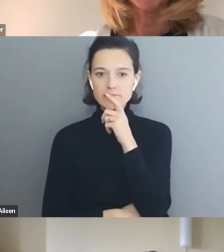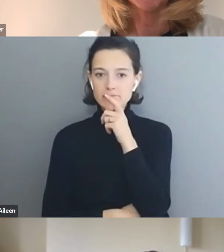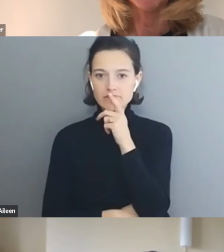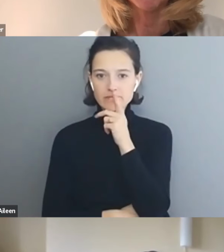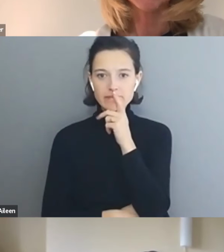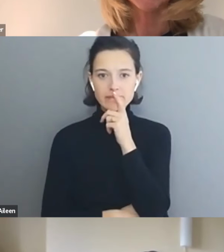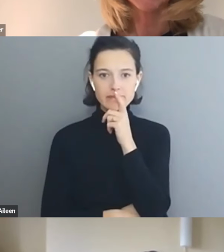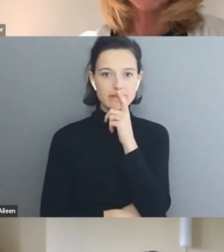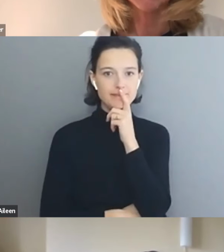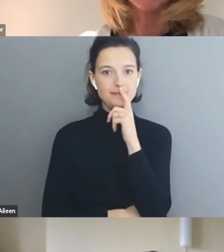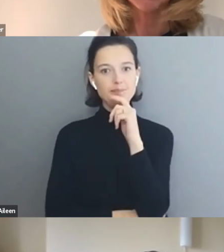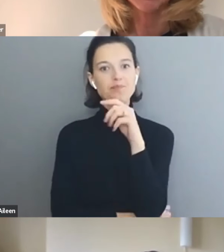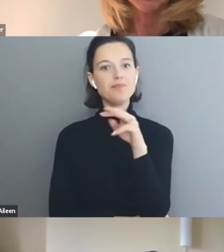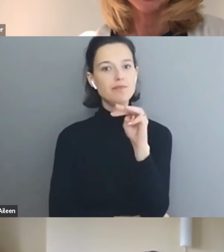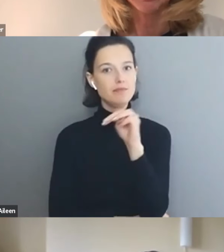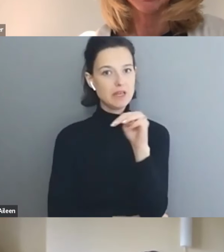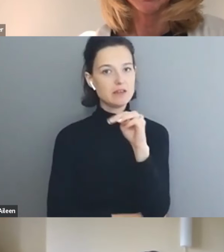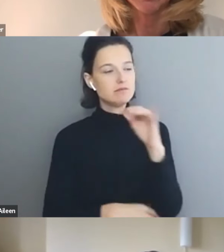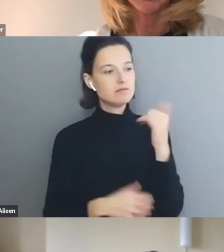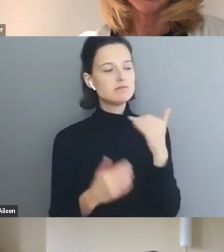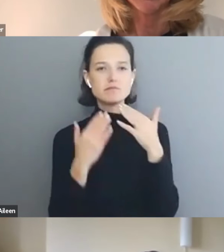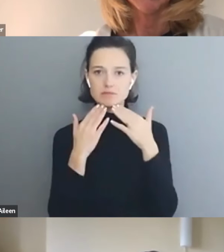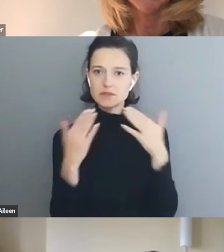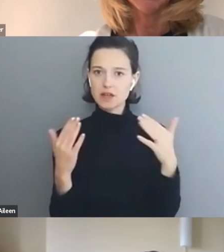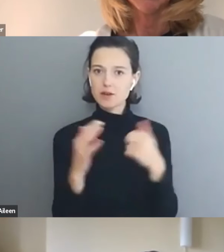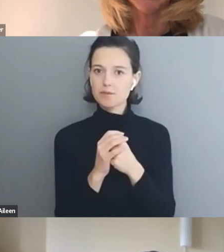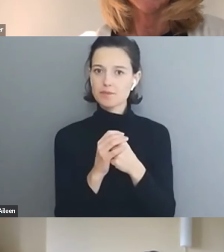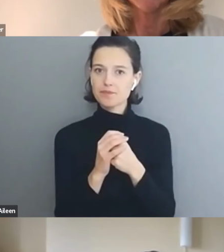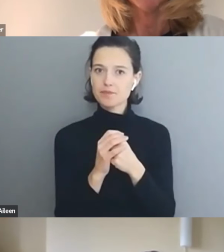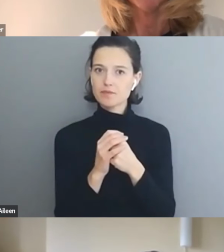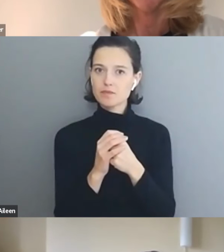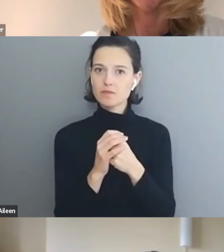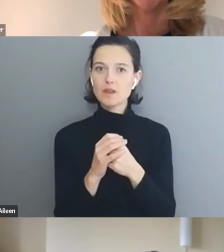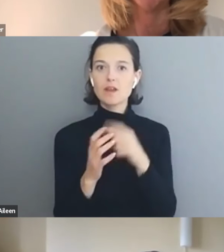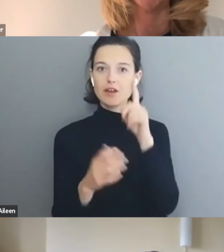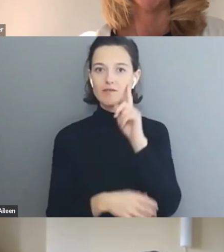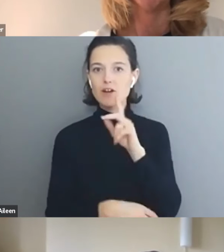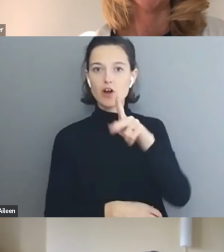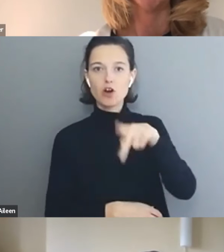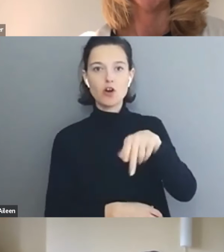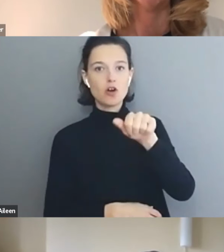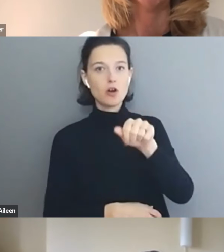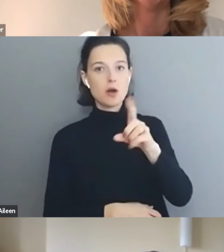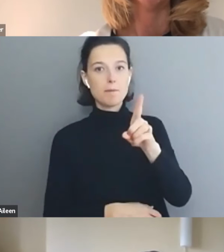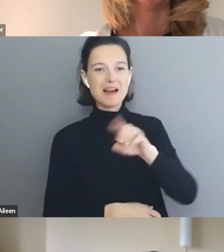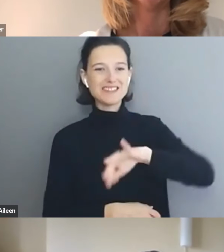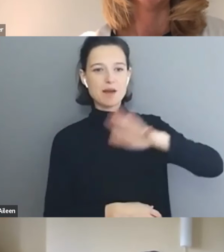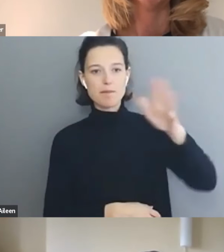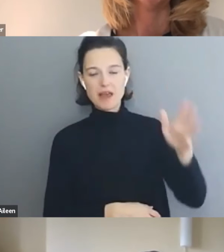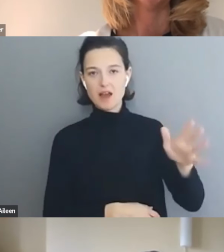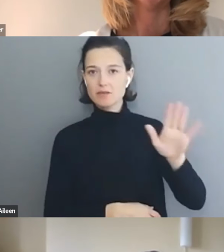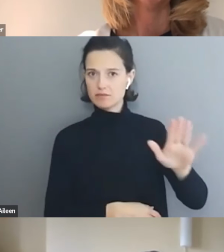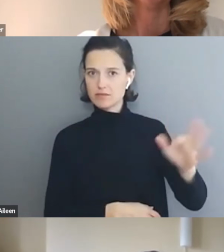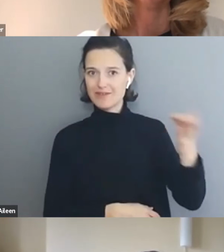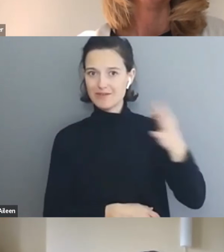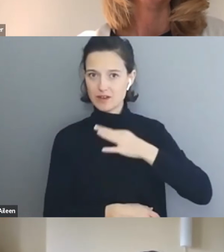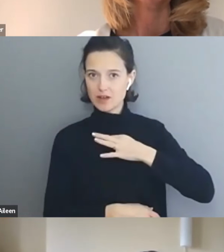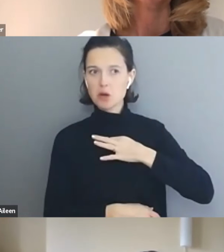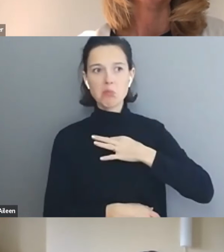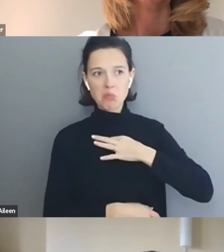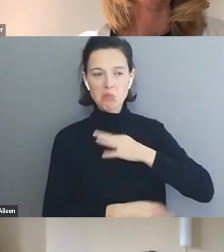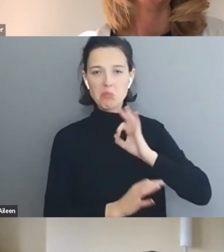Ja, danke. Ich wollte das gerade nur noch ergänzen. Die Frage von Frau Pattberg ist sehr zielführend, finde ich. Und eine kurze Antwort noch dazu oder eine